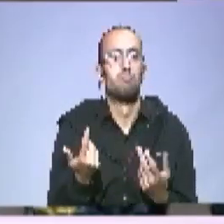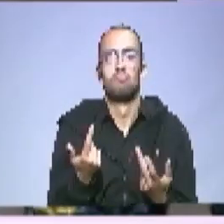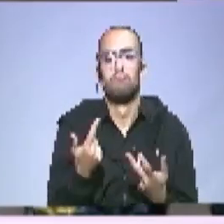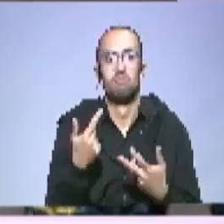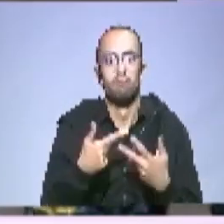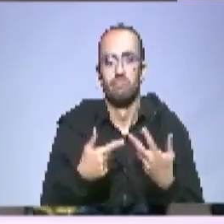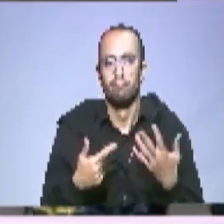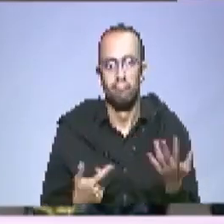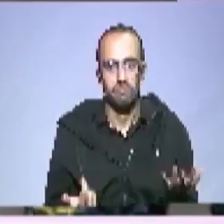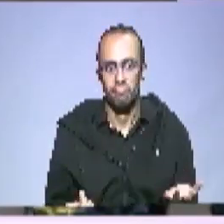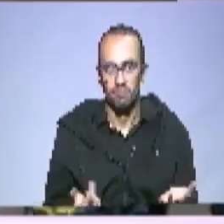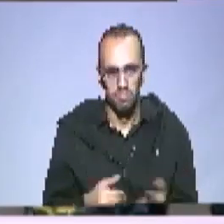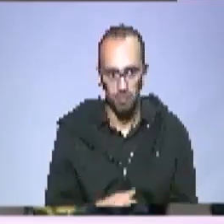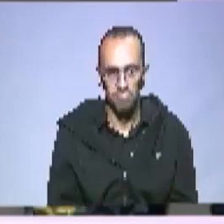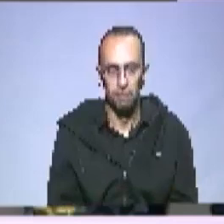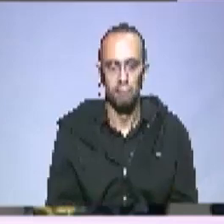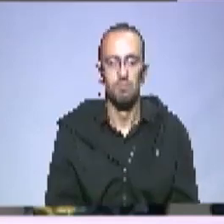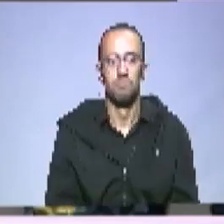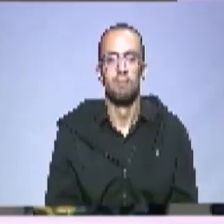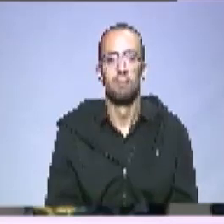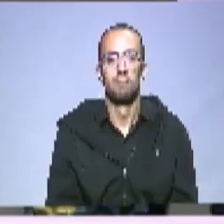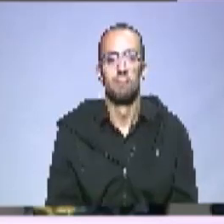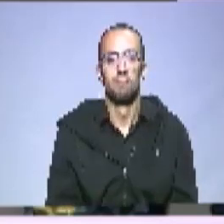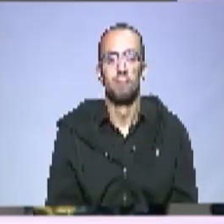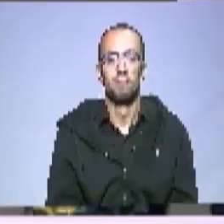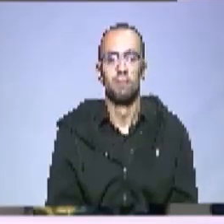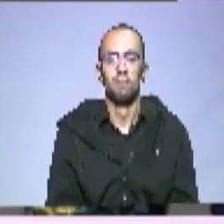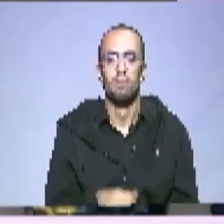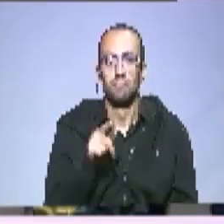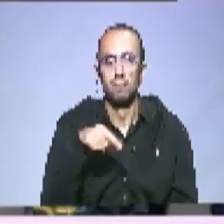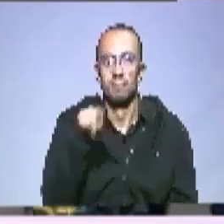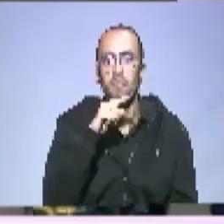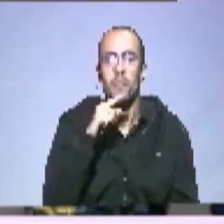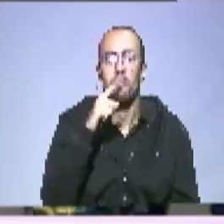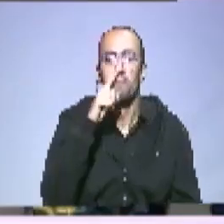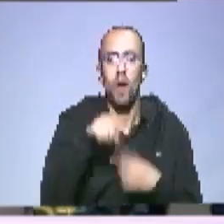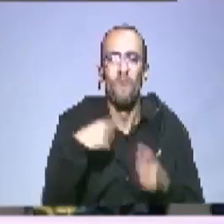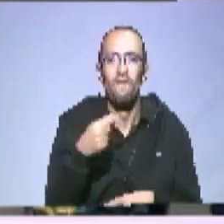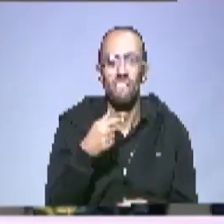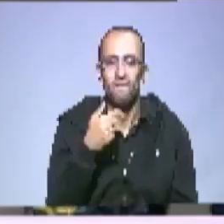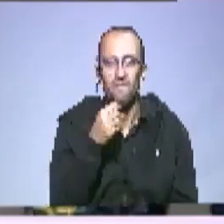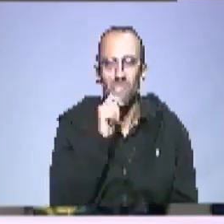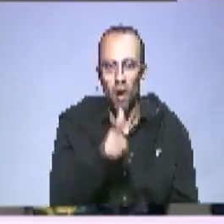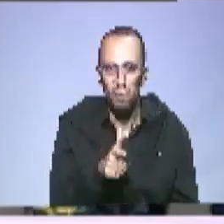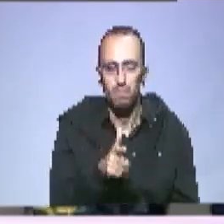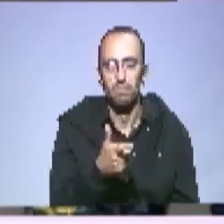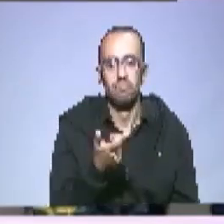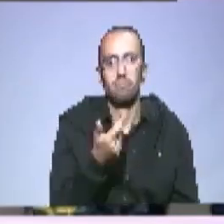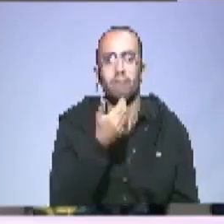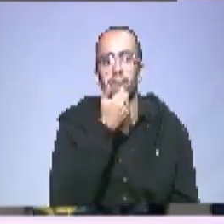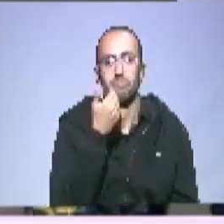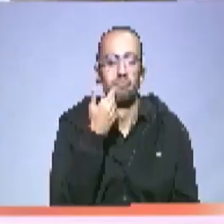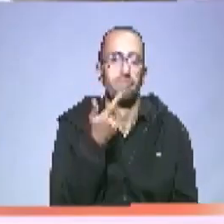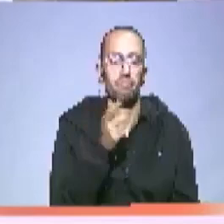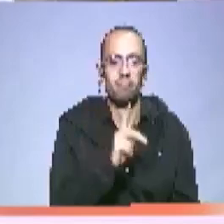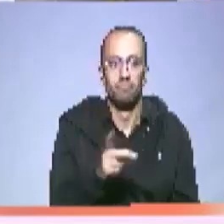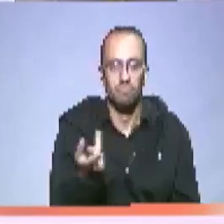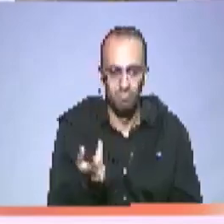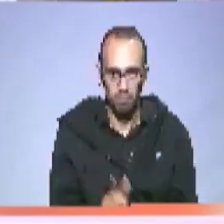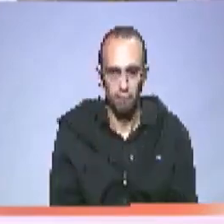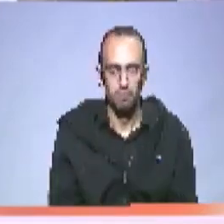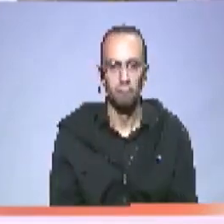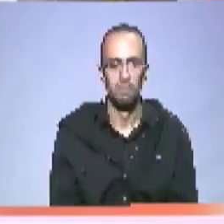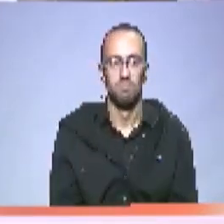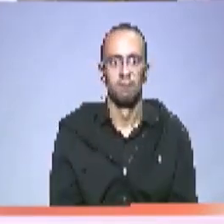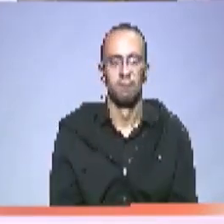نعملها في البيت، ان هي تكون الحاجات اللي هم متعودين عليها في الفطار مش عارفين ياكلوا جنبها ايه في الصوم. عملناها بلون مختلف. أوه.